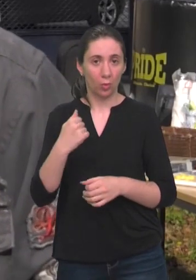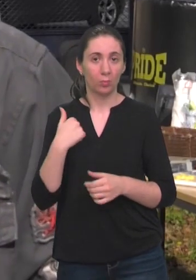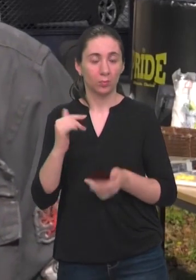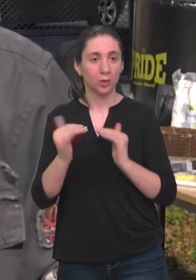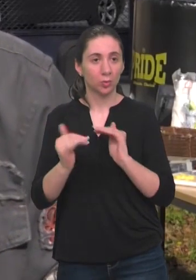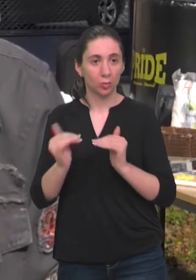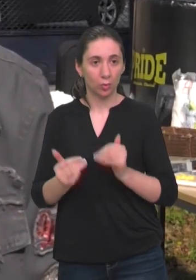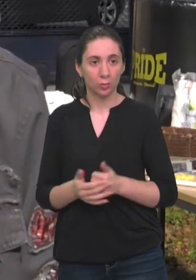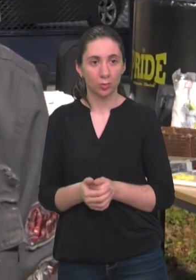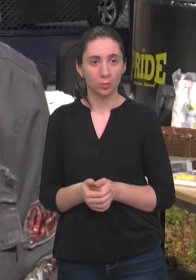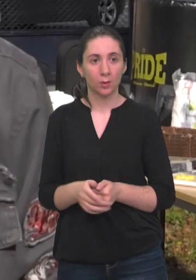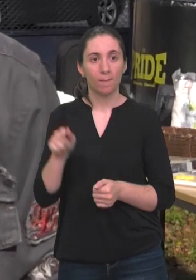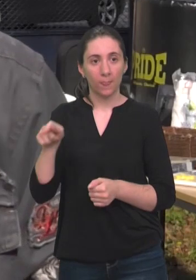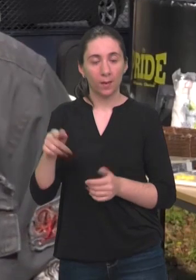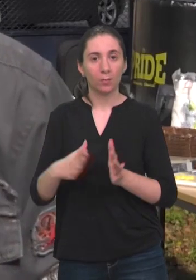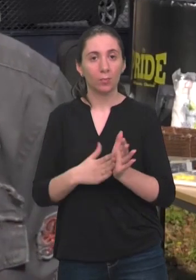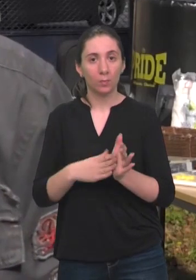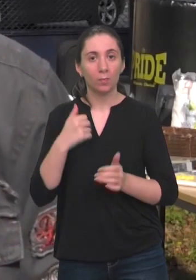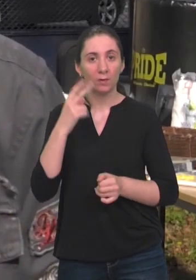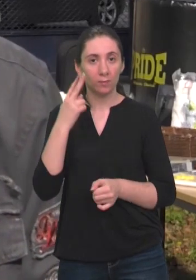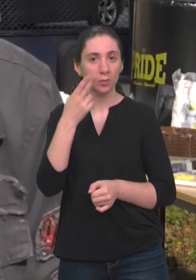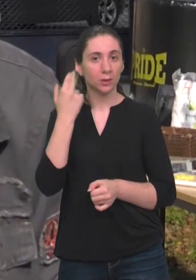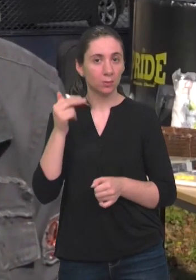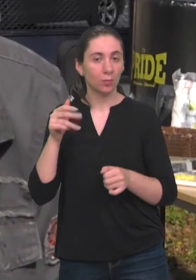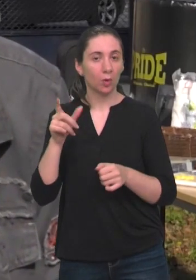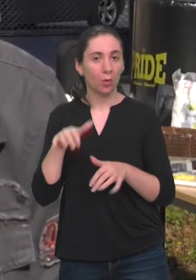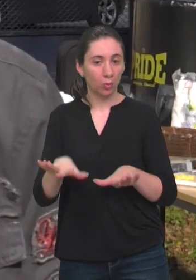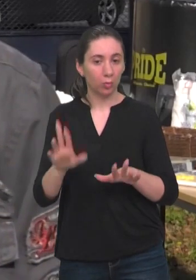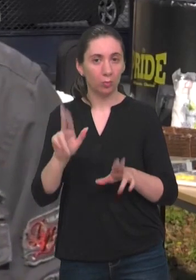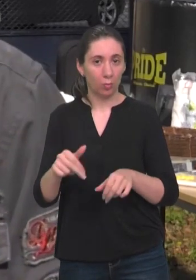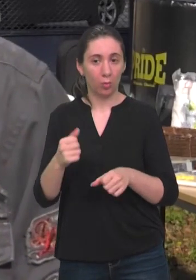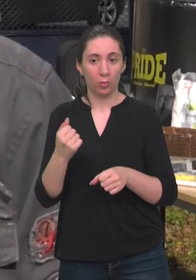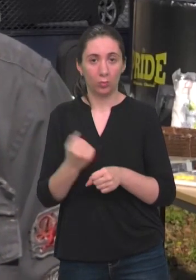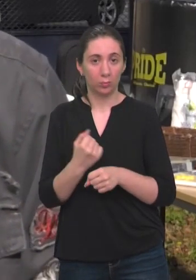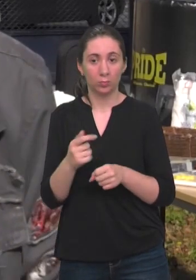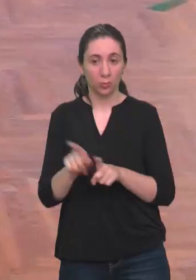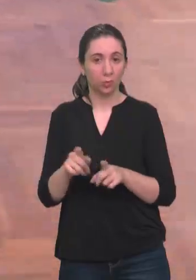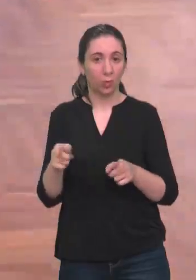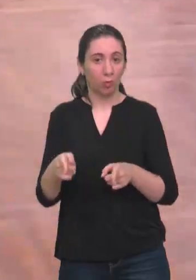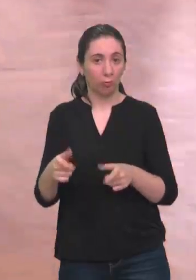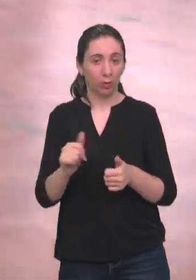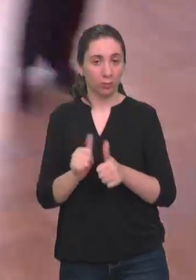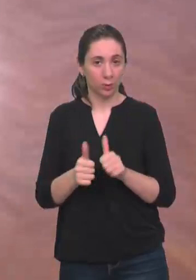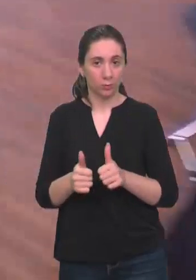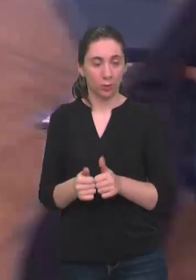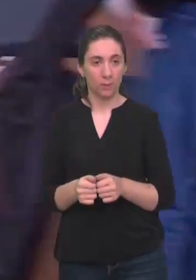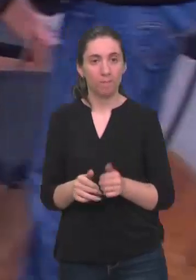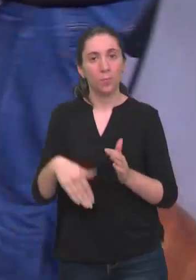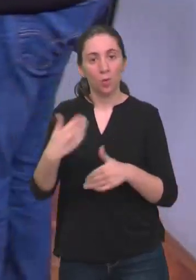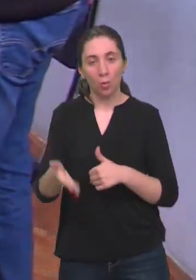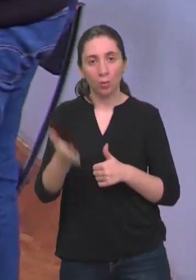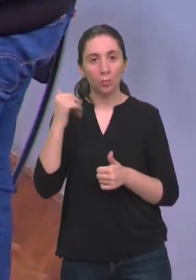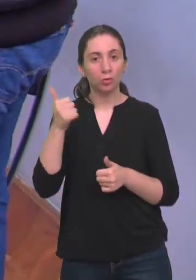surađujemo i zapravo na njegovom primjeru vidimo da se i slijepi ljudi mogu baviti ovakvom vrstom sporta. Uslijedila je još